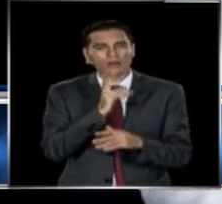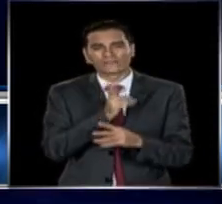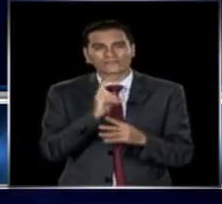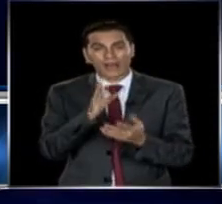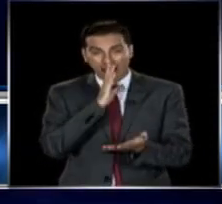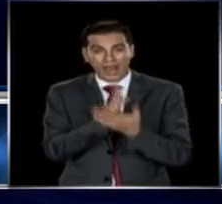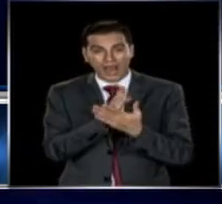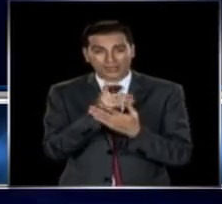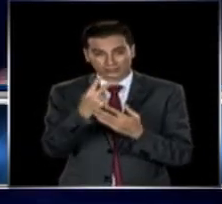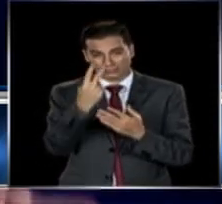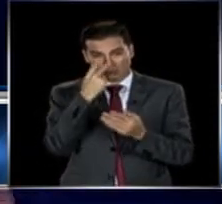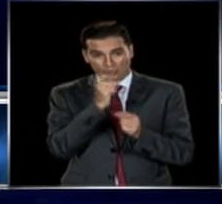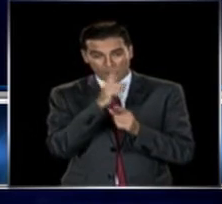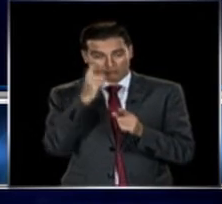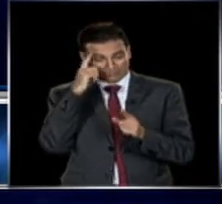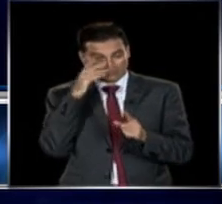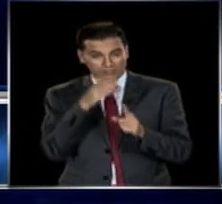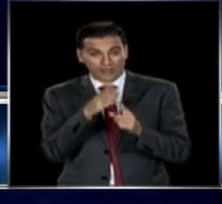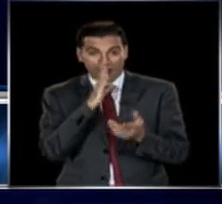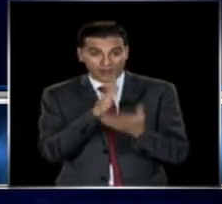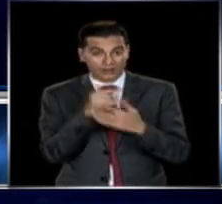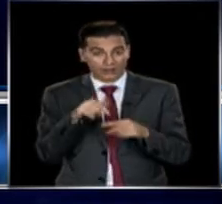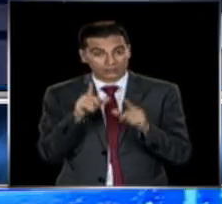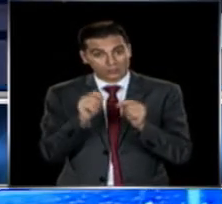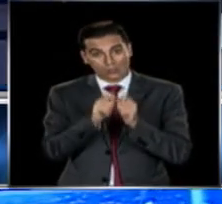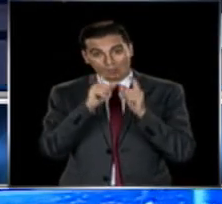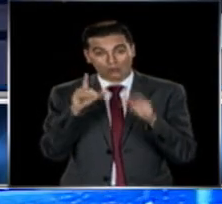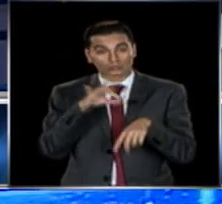متطوع الى جانب، لا احنا عندنا تجربه واضحه وصريحه. دكتوره سمر موجود.